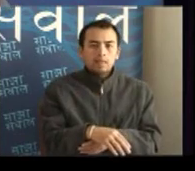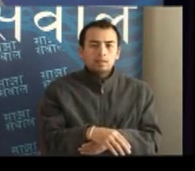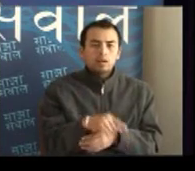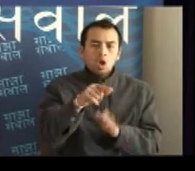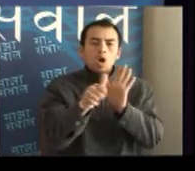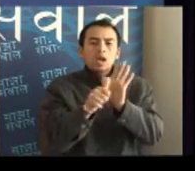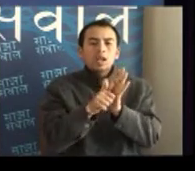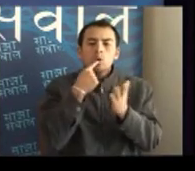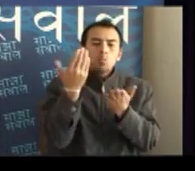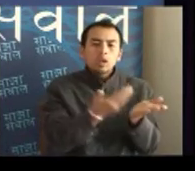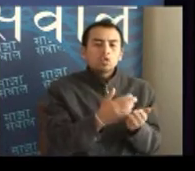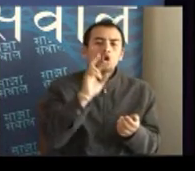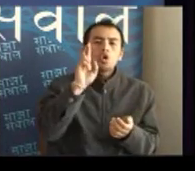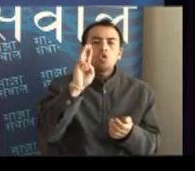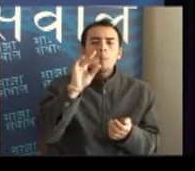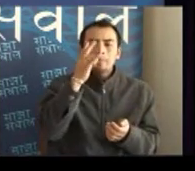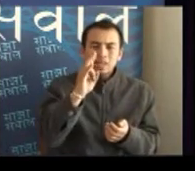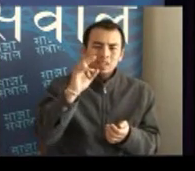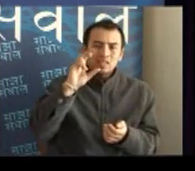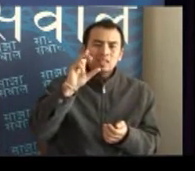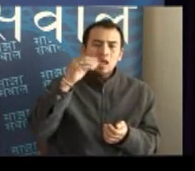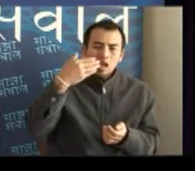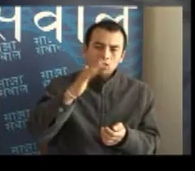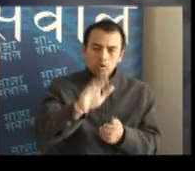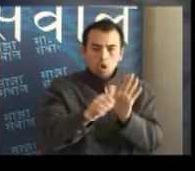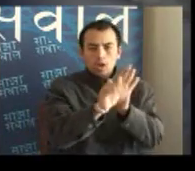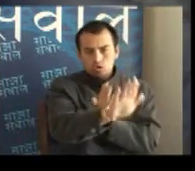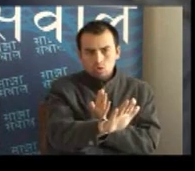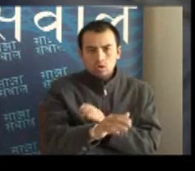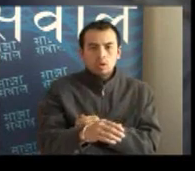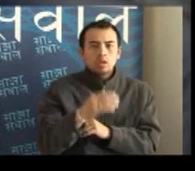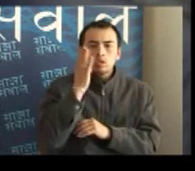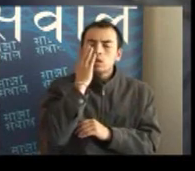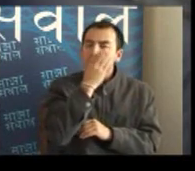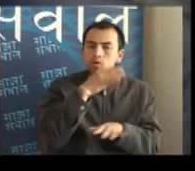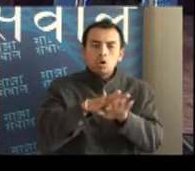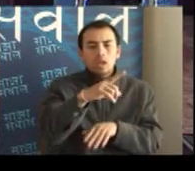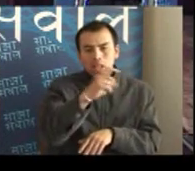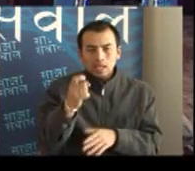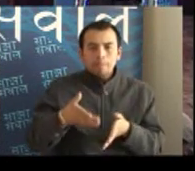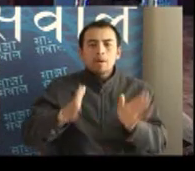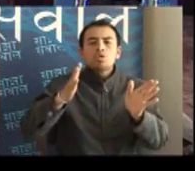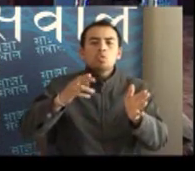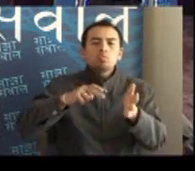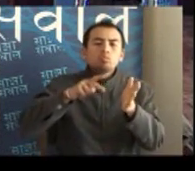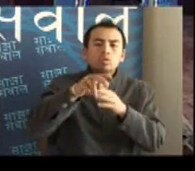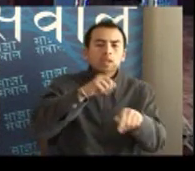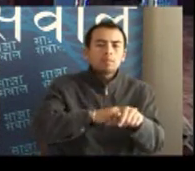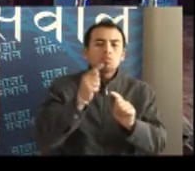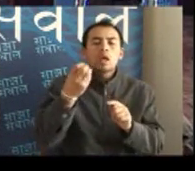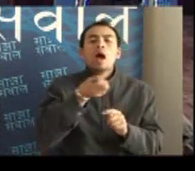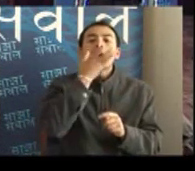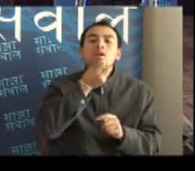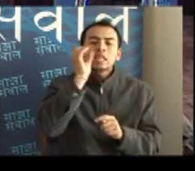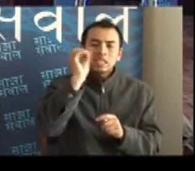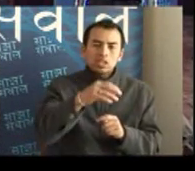यहाँ अगाडि मैले आमन्त्रण गरेको छु रमेश दाहालजी हुनुहुन्छ मेरो अगाडि नै हुनुहुन्छ। उहाँले दृष्टिविहीनहरूका लागि बाटो काट्दाखेरि कुनै